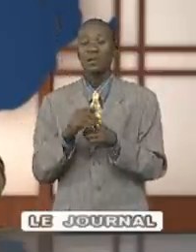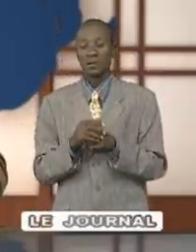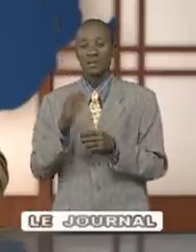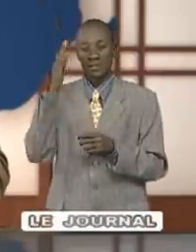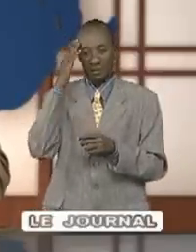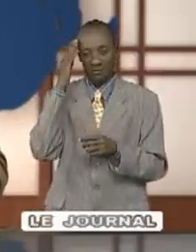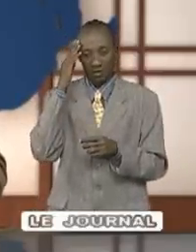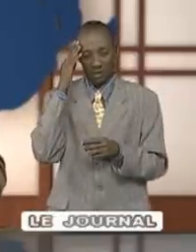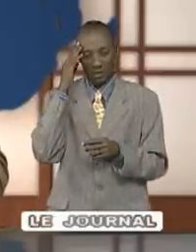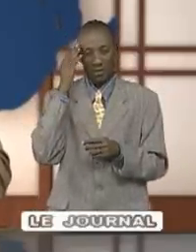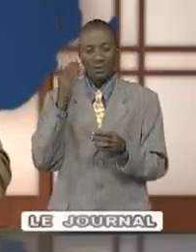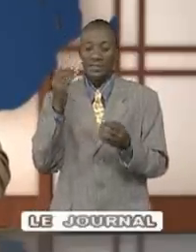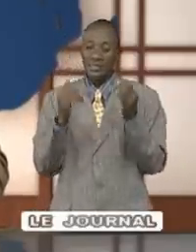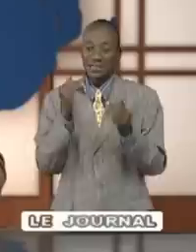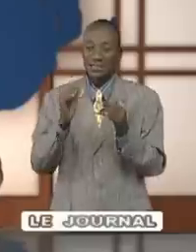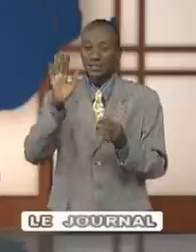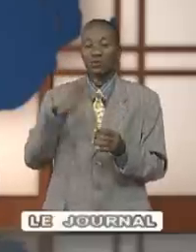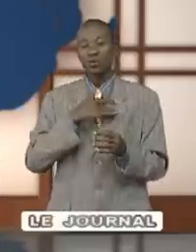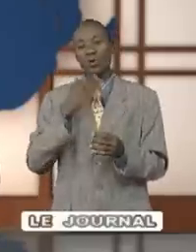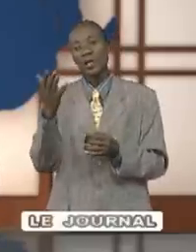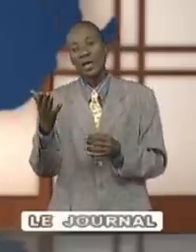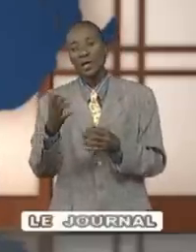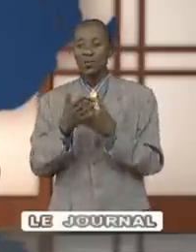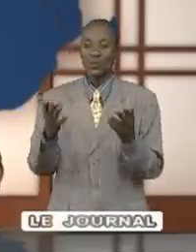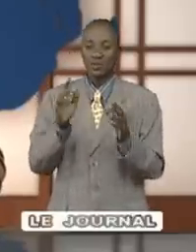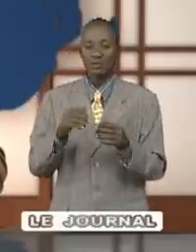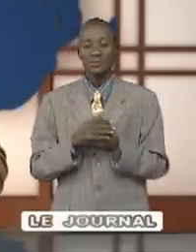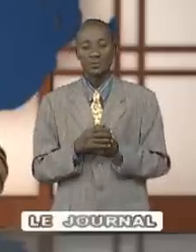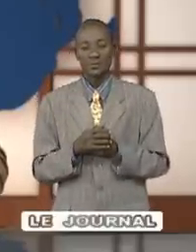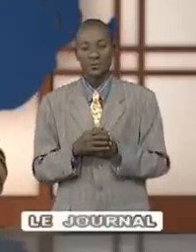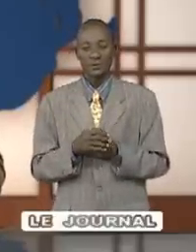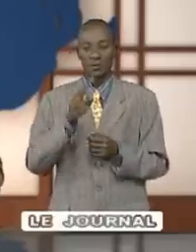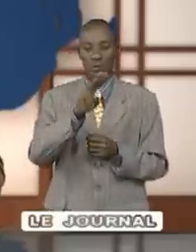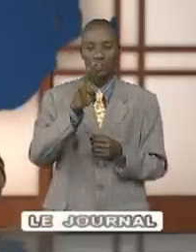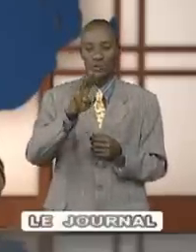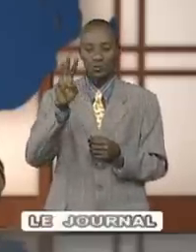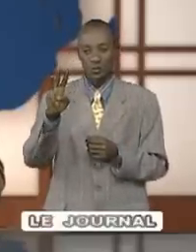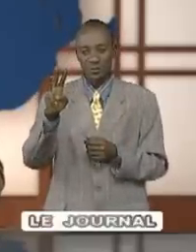savoir si sa candidature a été retenu. Il s'agit des sites suivants,